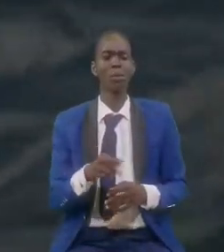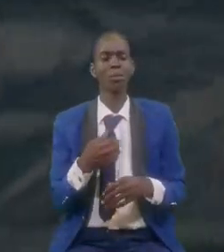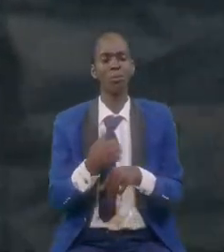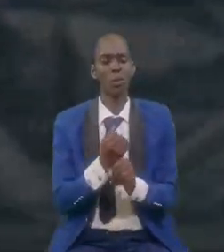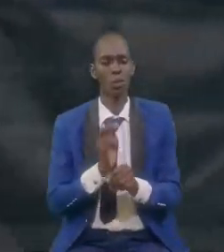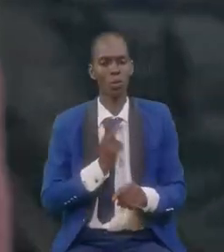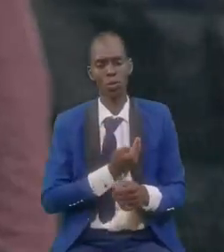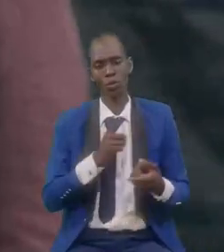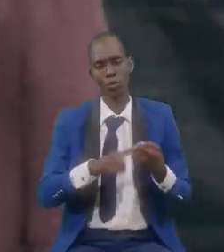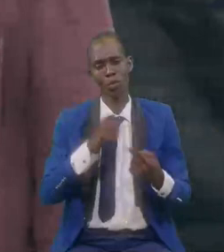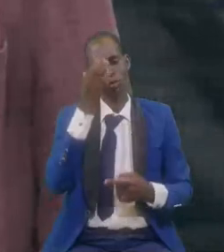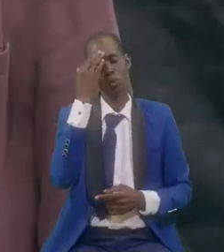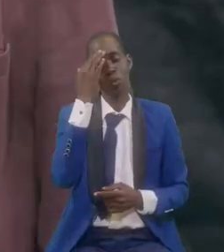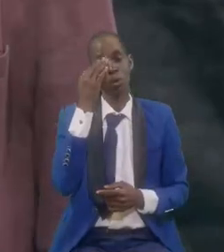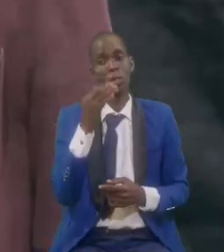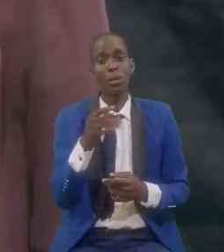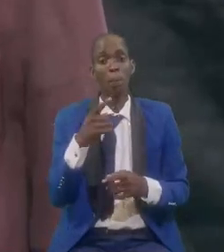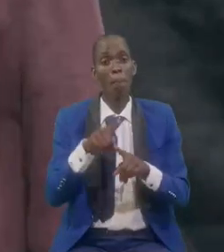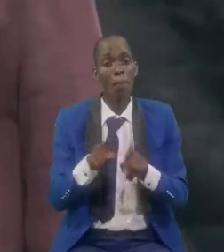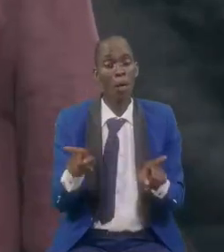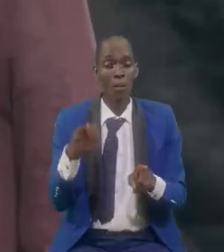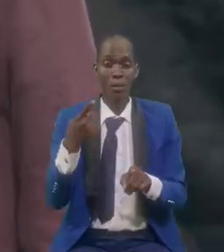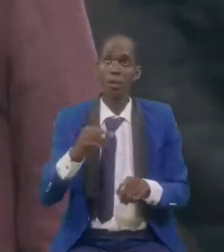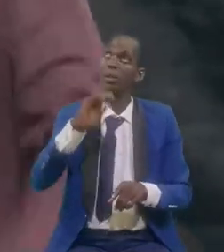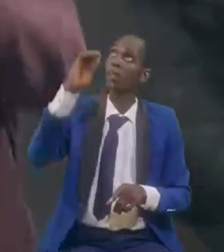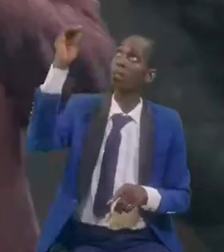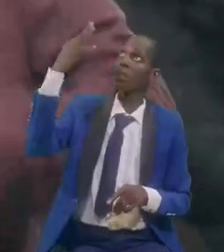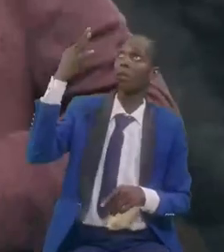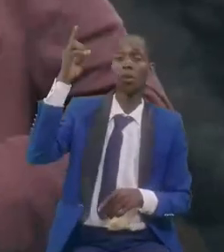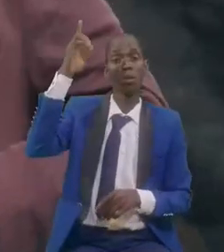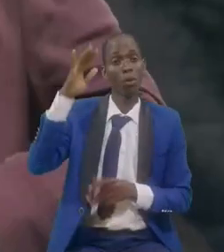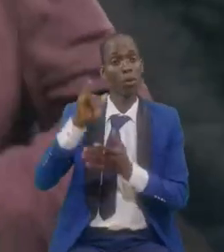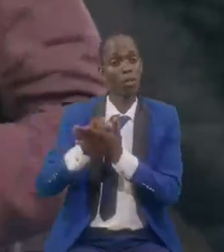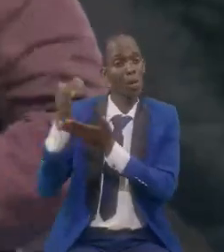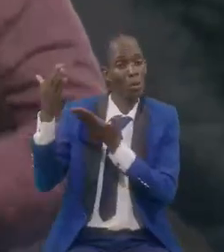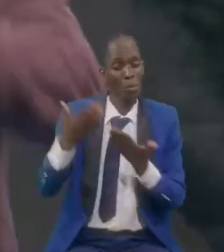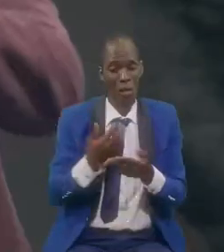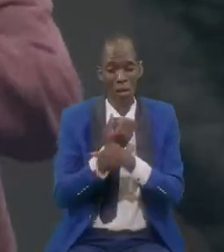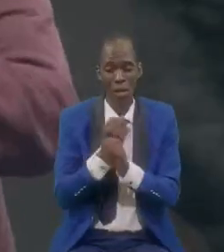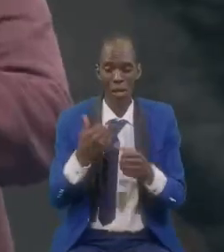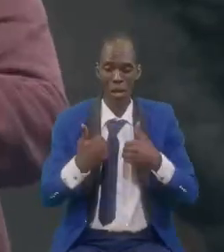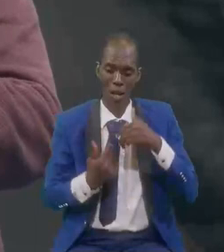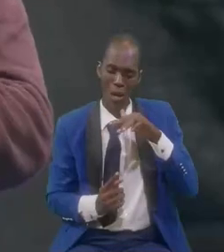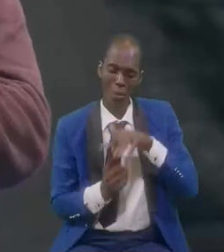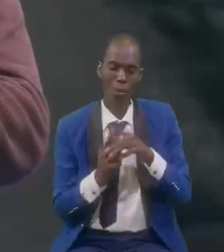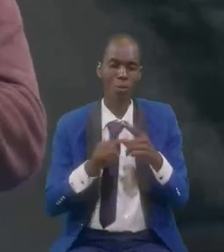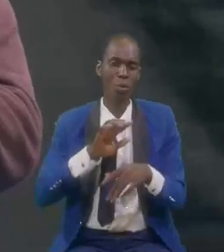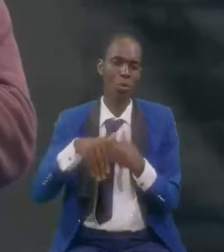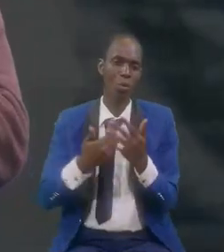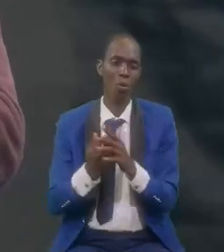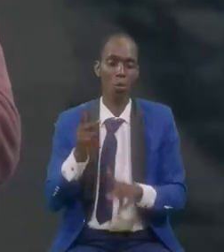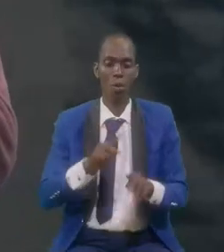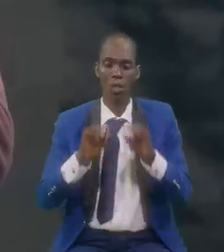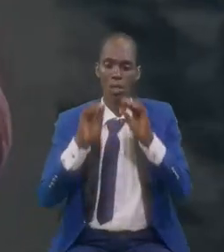maintenant. Mais la grâce de Dieu, source de salut, est apparue à tous les hommes. Elle